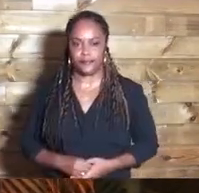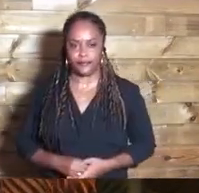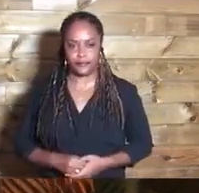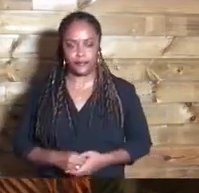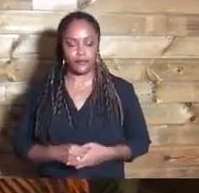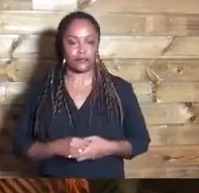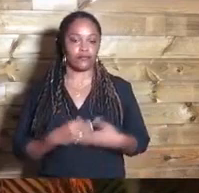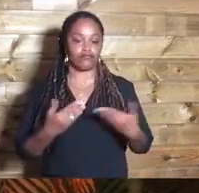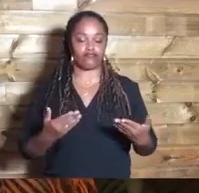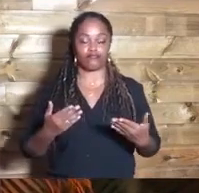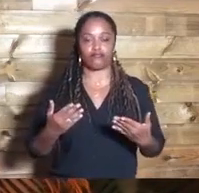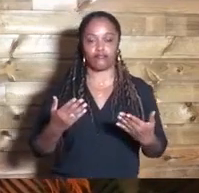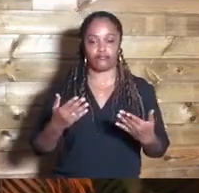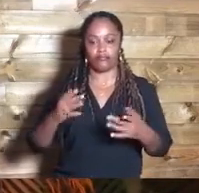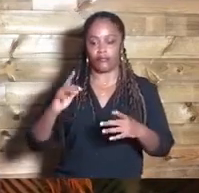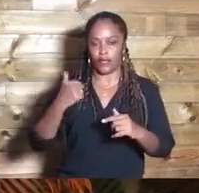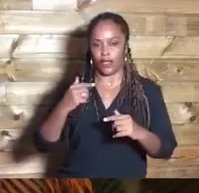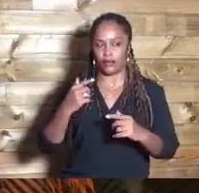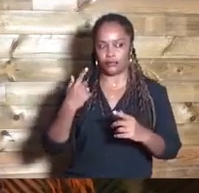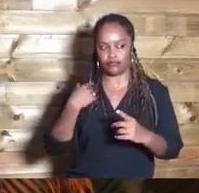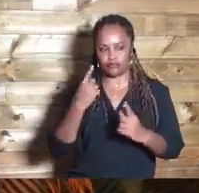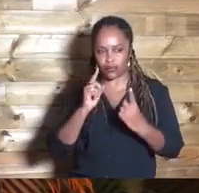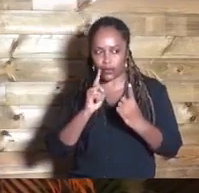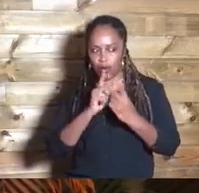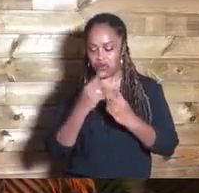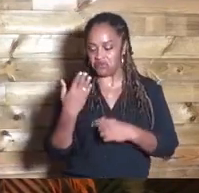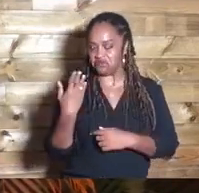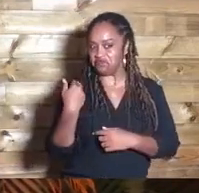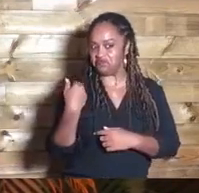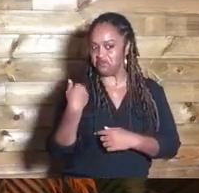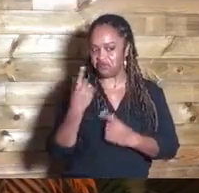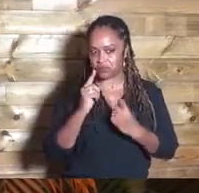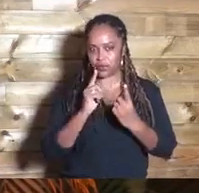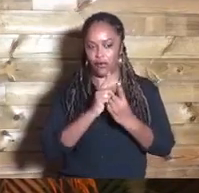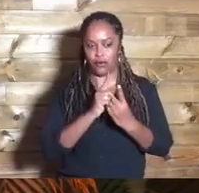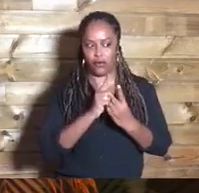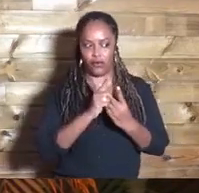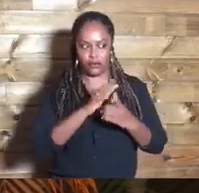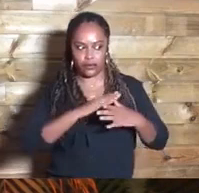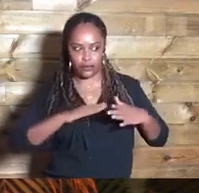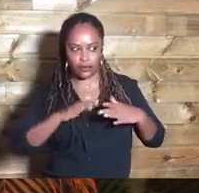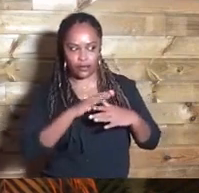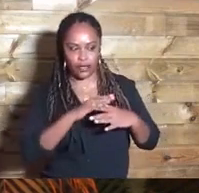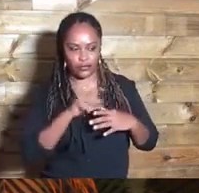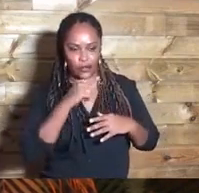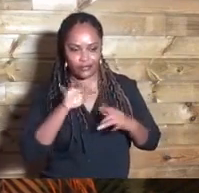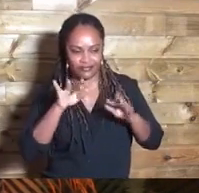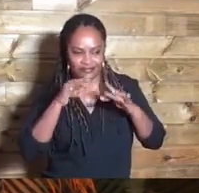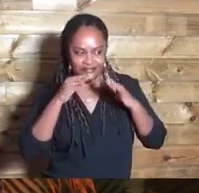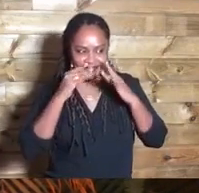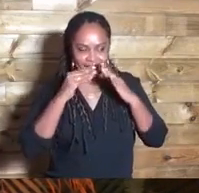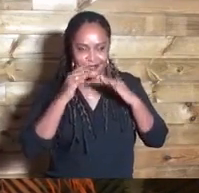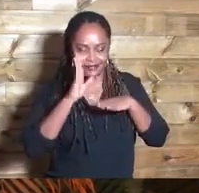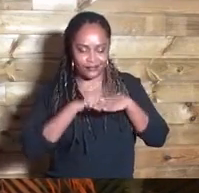J'ai très récemment croisé une équipe de campagne à l'odeur de naphtaline,